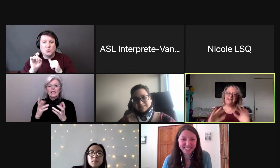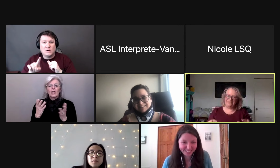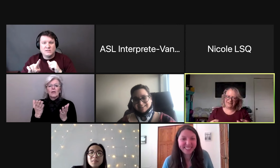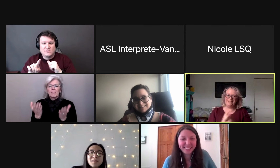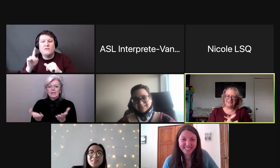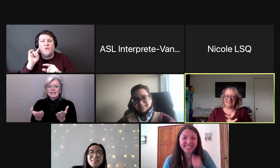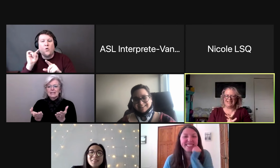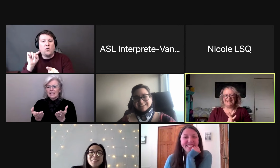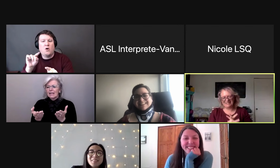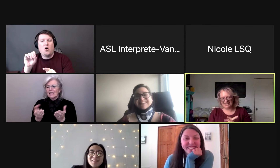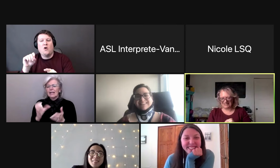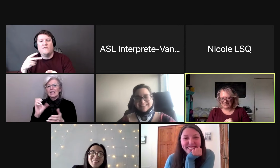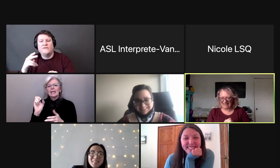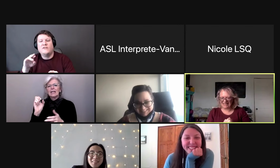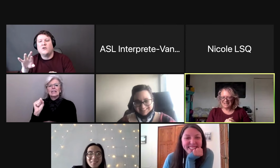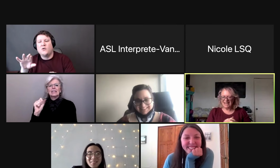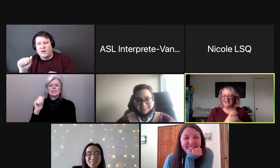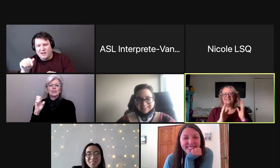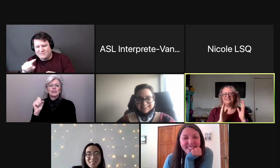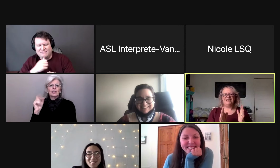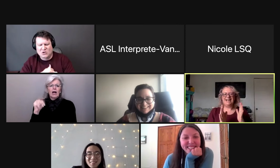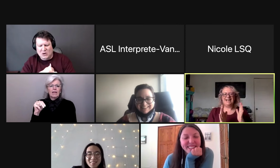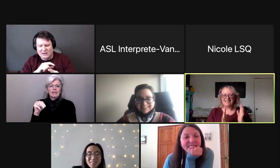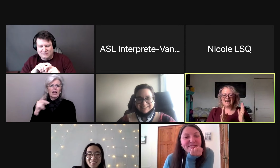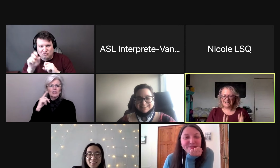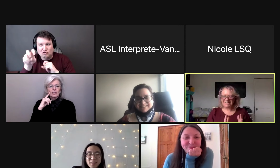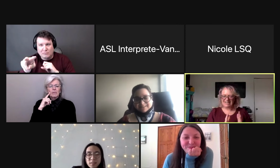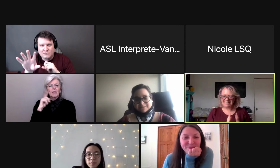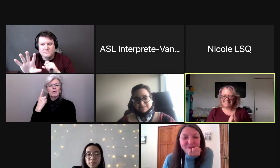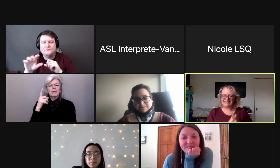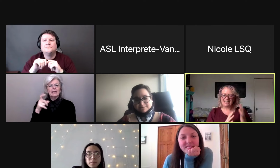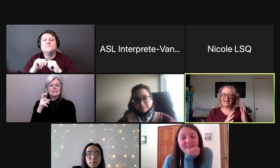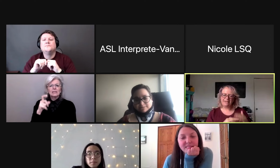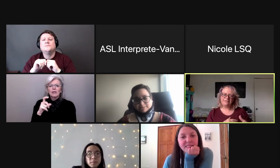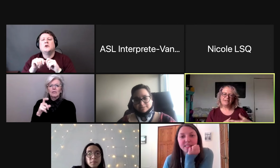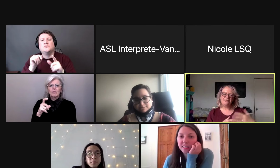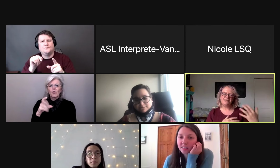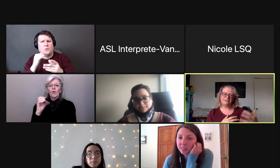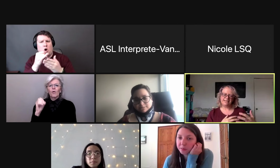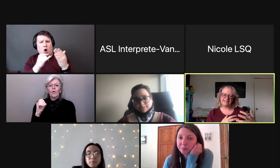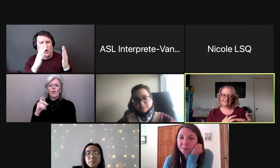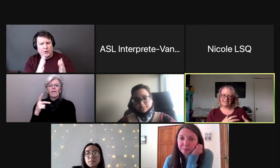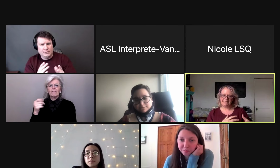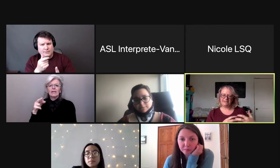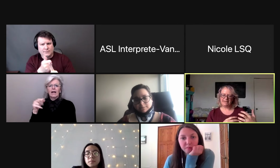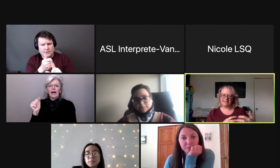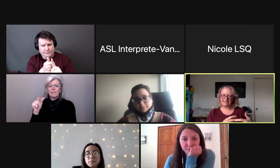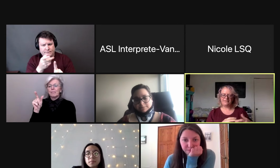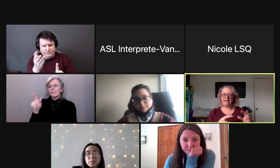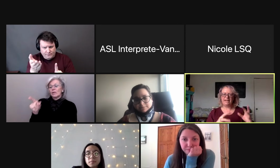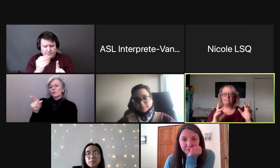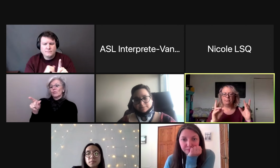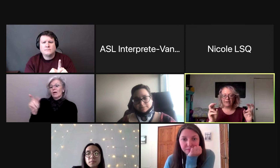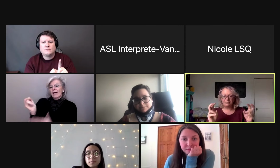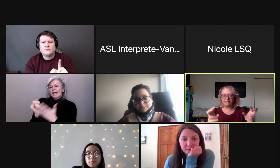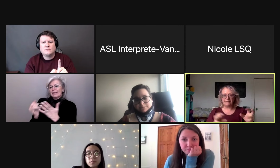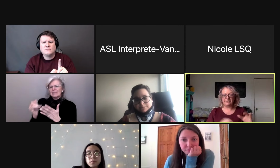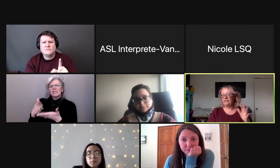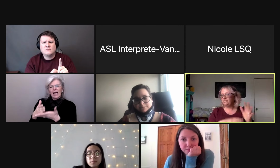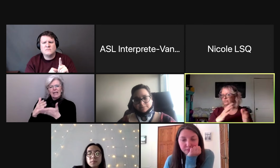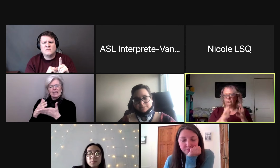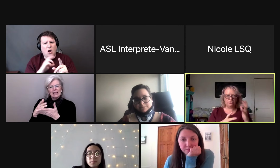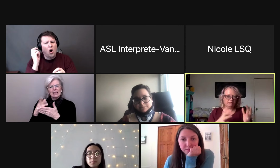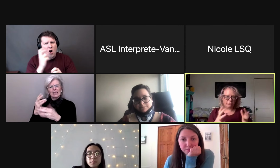Sean, Ophira. Je pense que la première question est pour Ophira. En tant qu'artiste, est-ce que c'est aidant pour une organisation